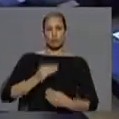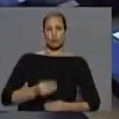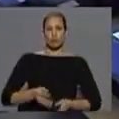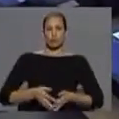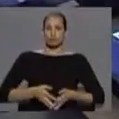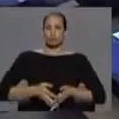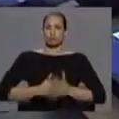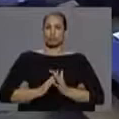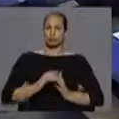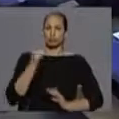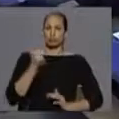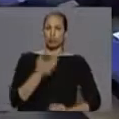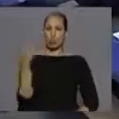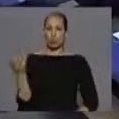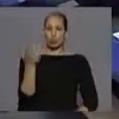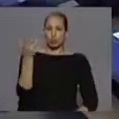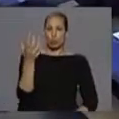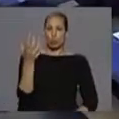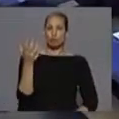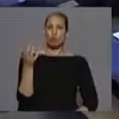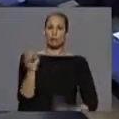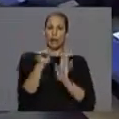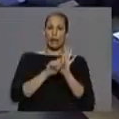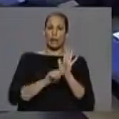di grande rilevanza etica